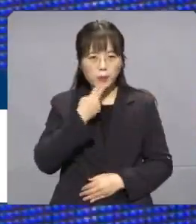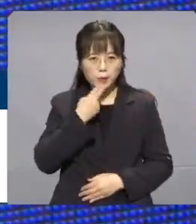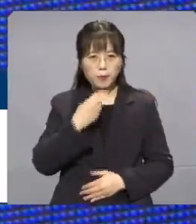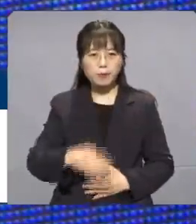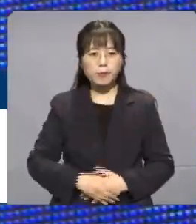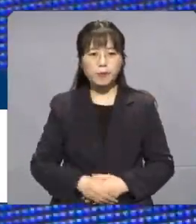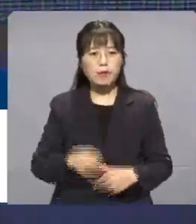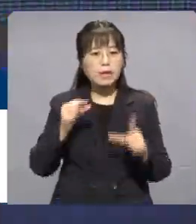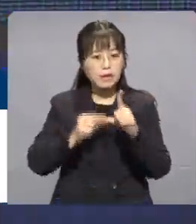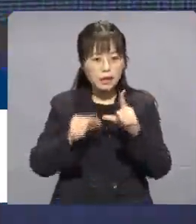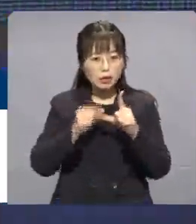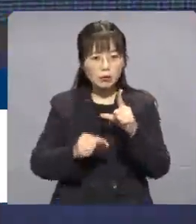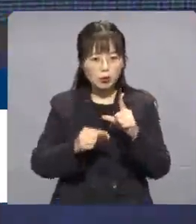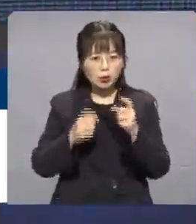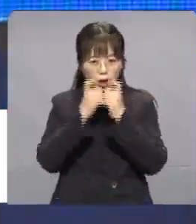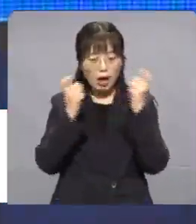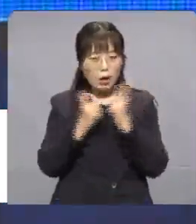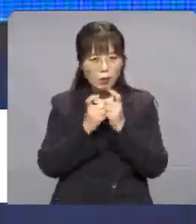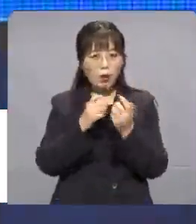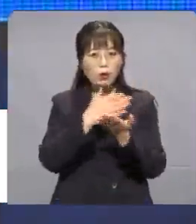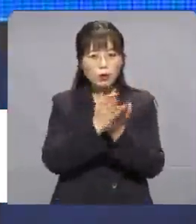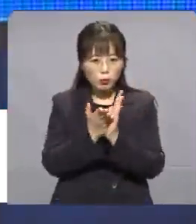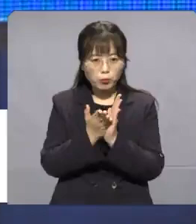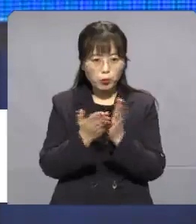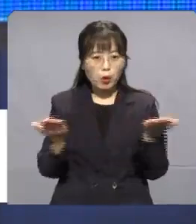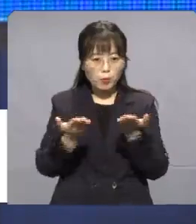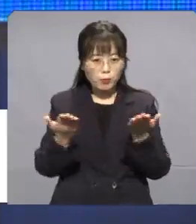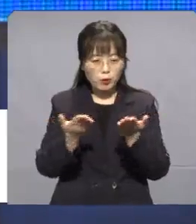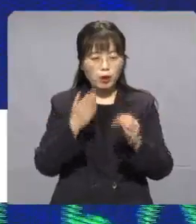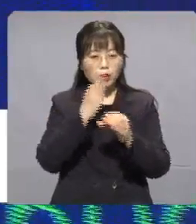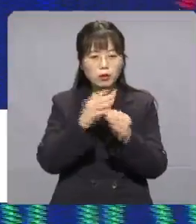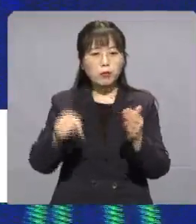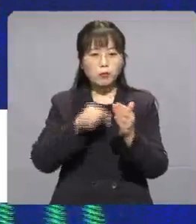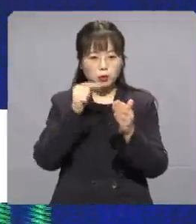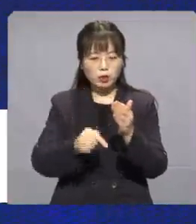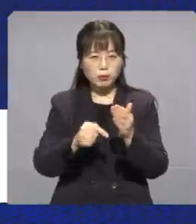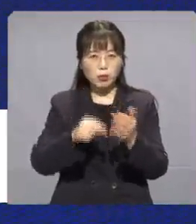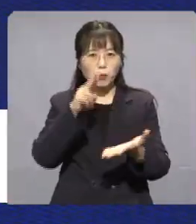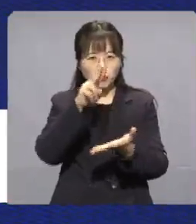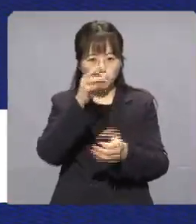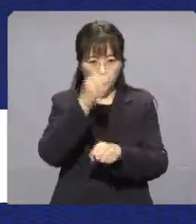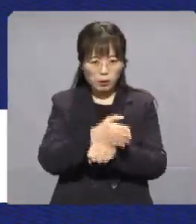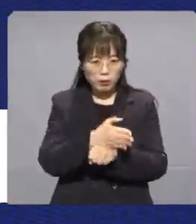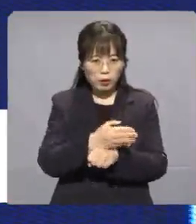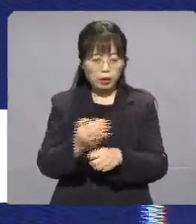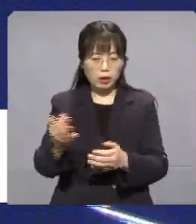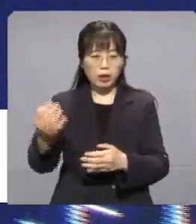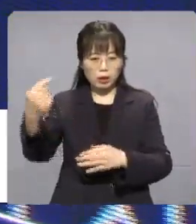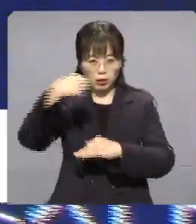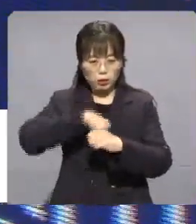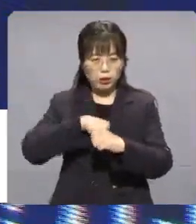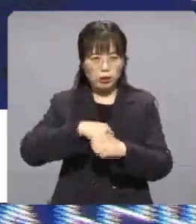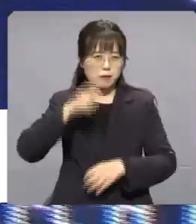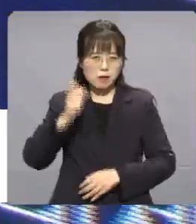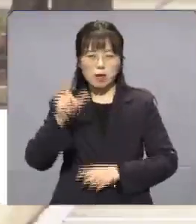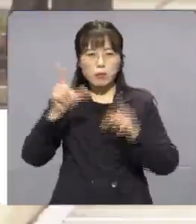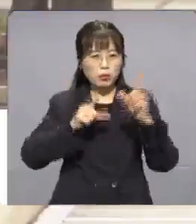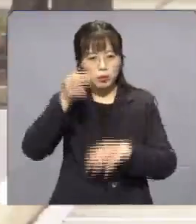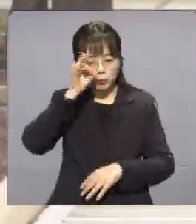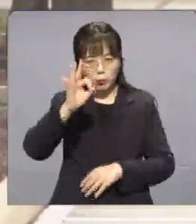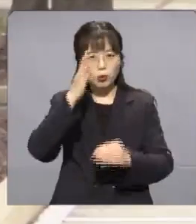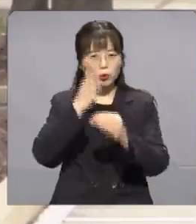않다 일부 개별 종목군 업종 테마 중심으로 매수세가 유입되면서 견과 무소를 보이고